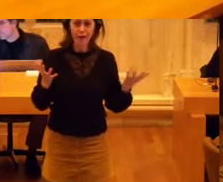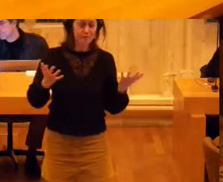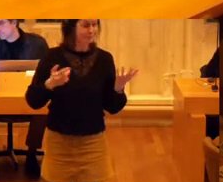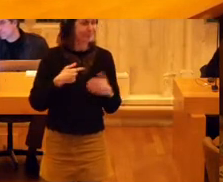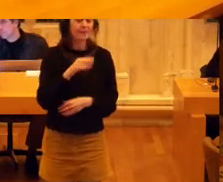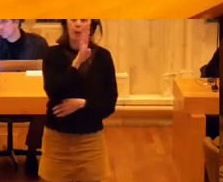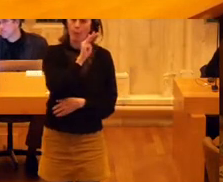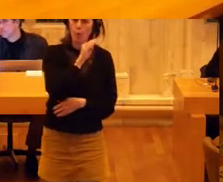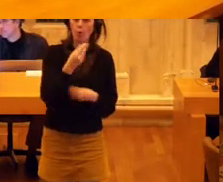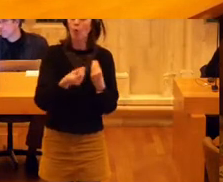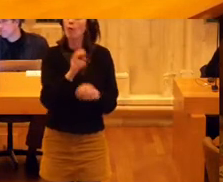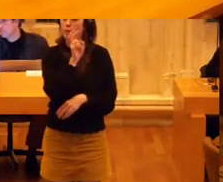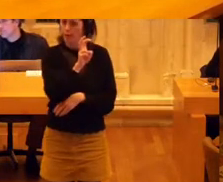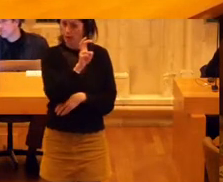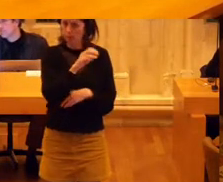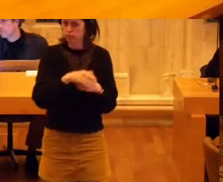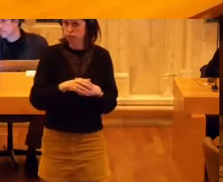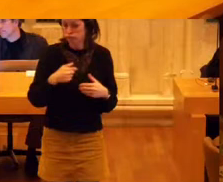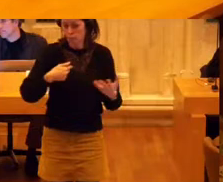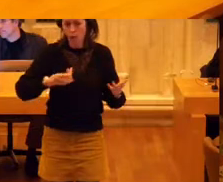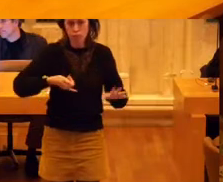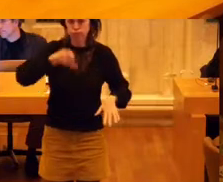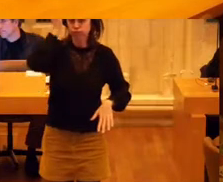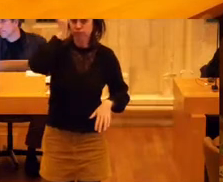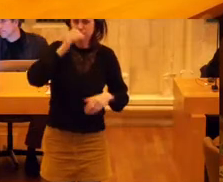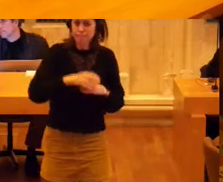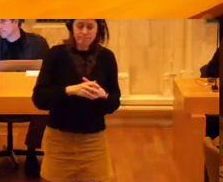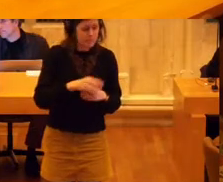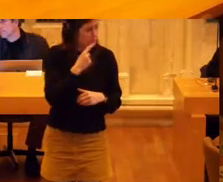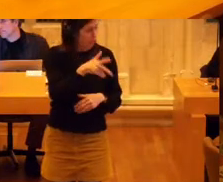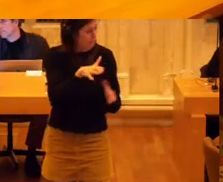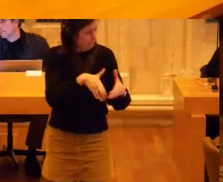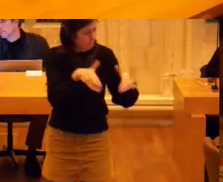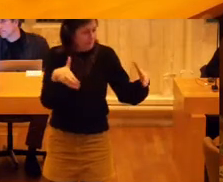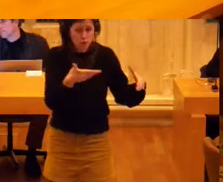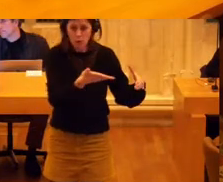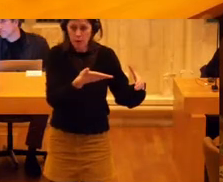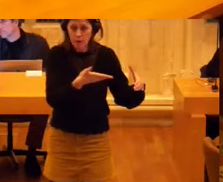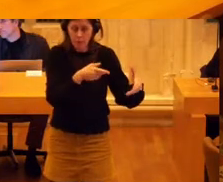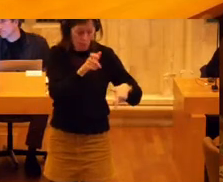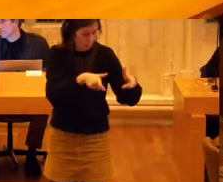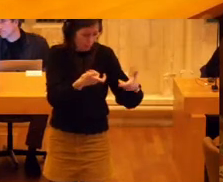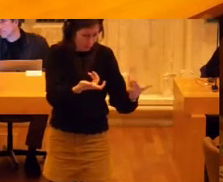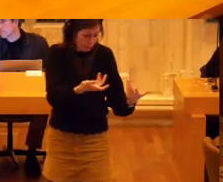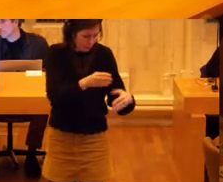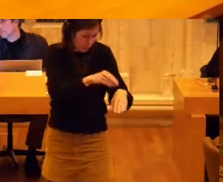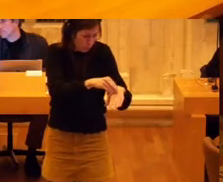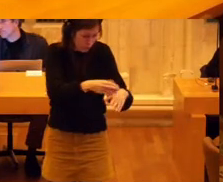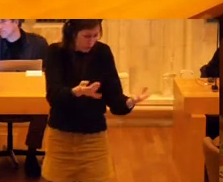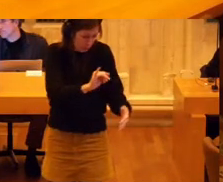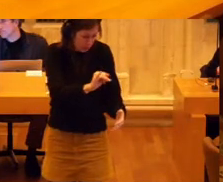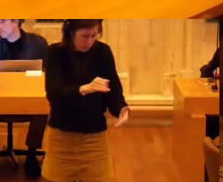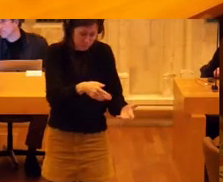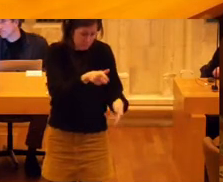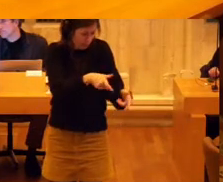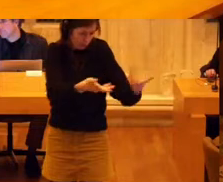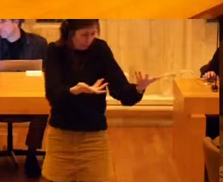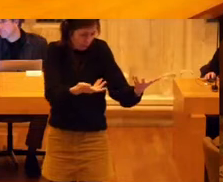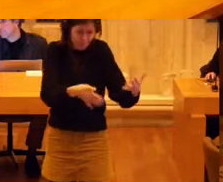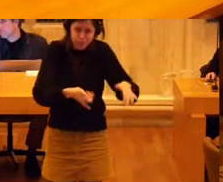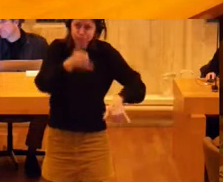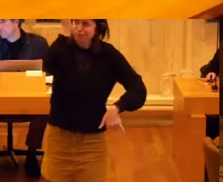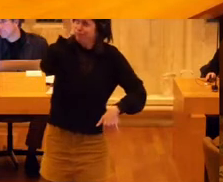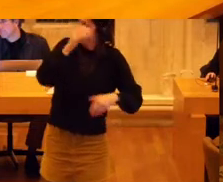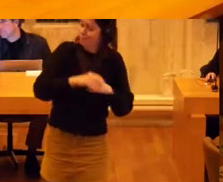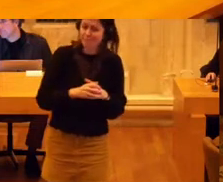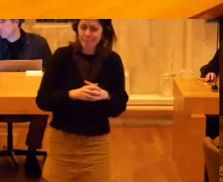bleu et en vert sur le graphique. Donc vous voyez que ce sont la majorité vraiment des conseillers de quartier sont des habitants volontaires. Soit parce qu'on